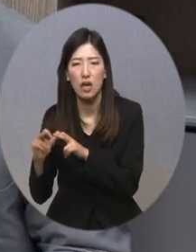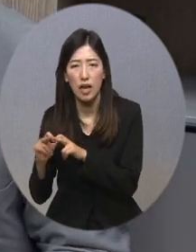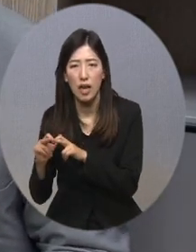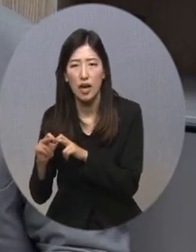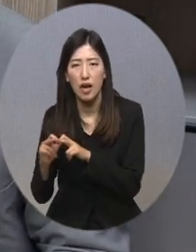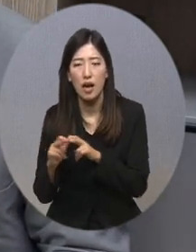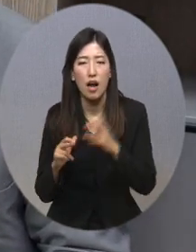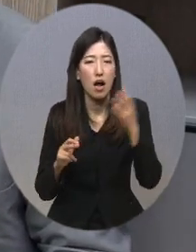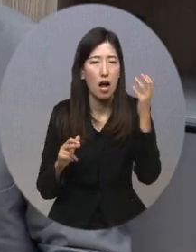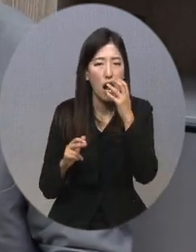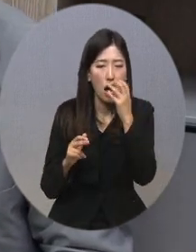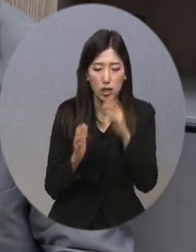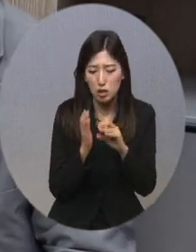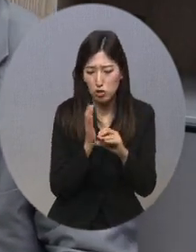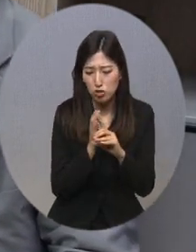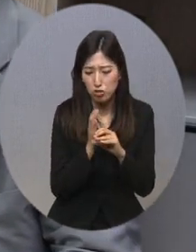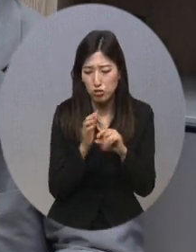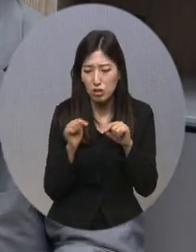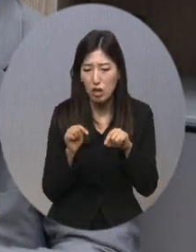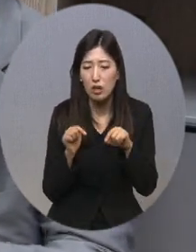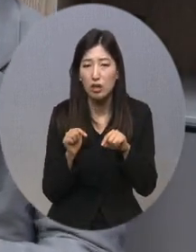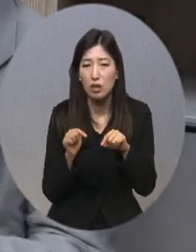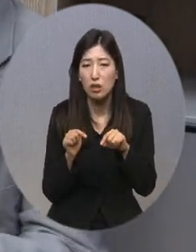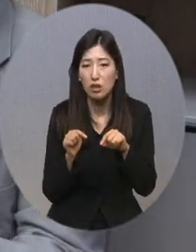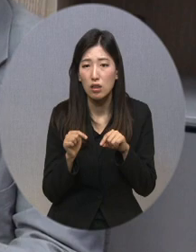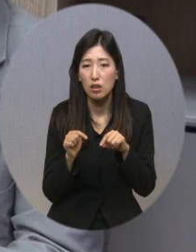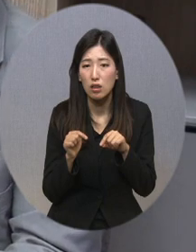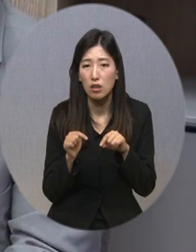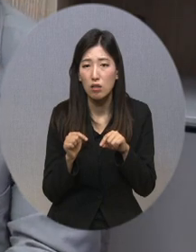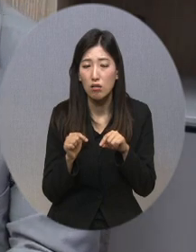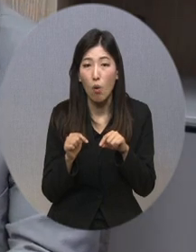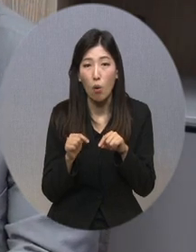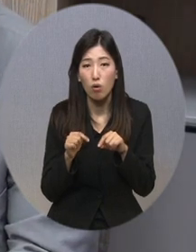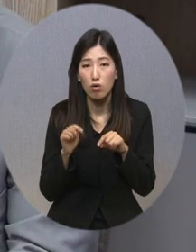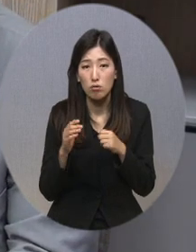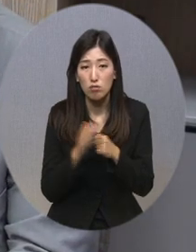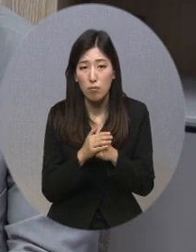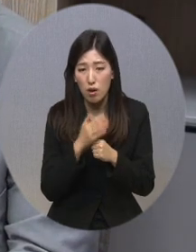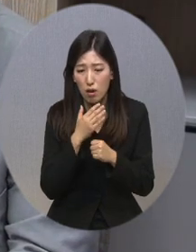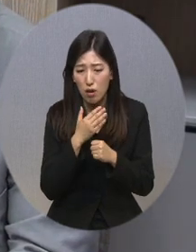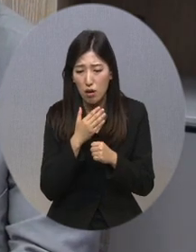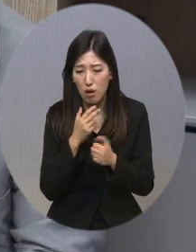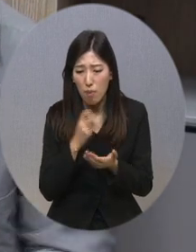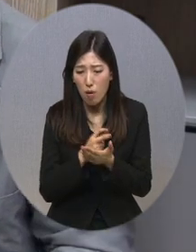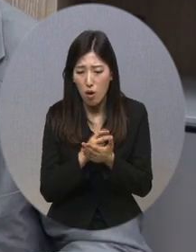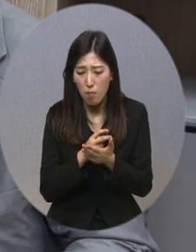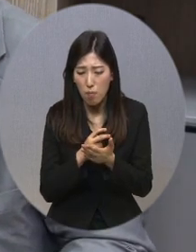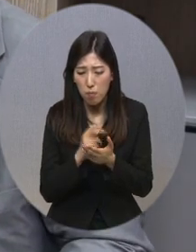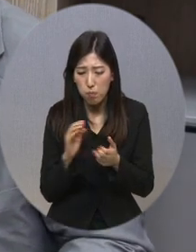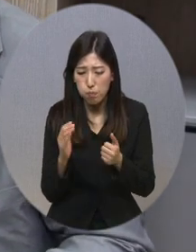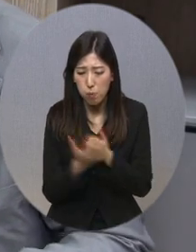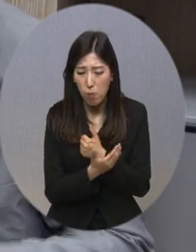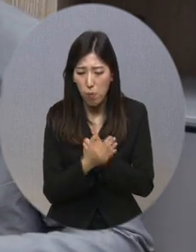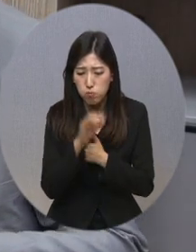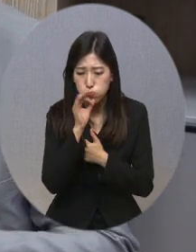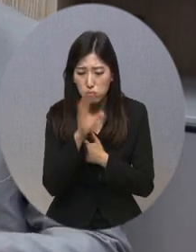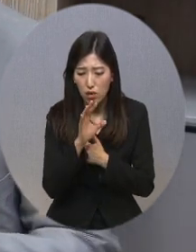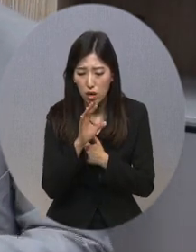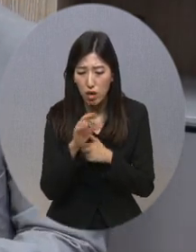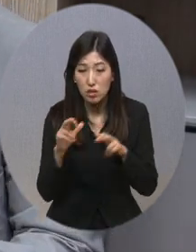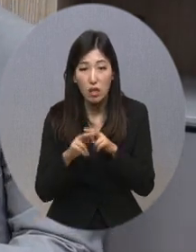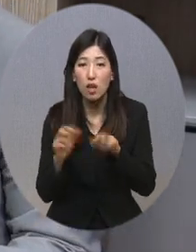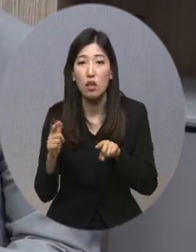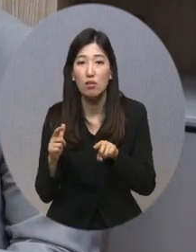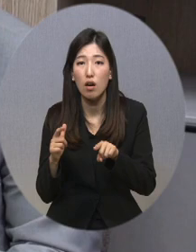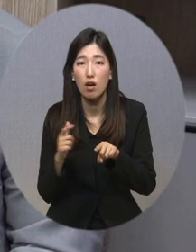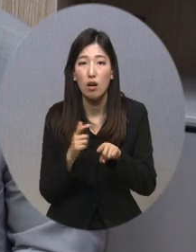놓이는 분들인데 그렇다고 해서 법적인 보호는 받지 못하고 있어요. 네, 그러면 중간에 있을 때 네. 복지나 장애 뭐